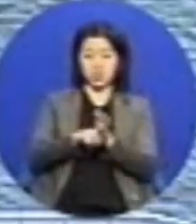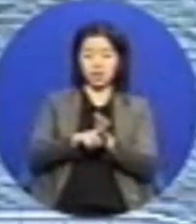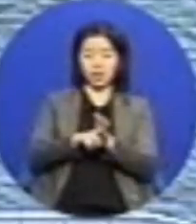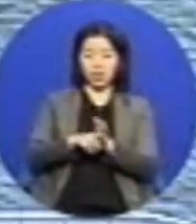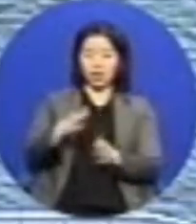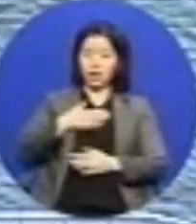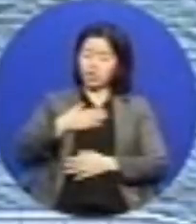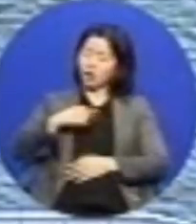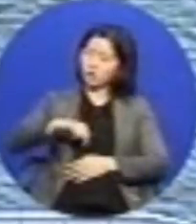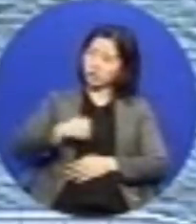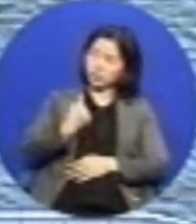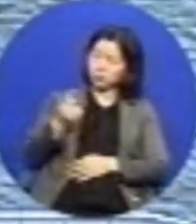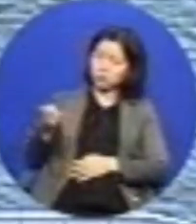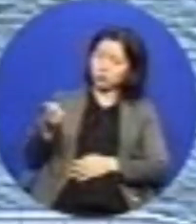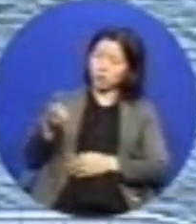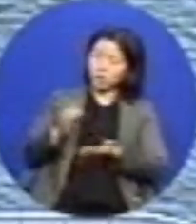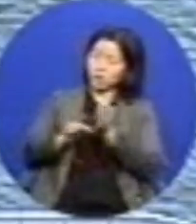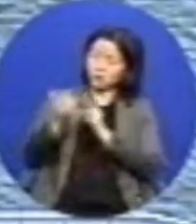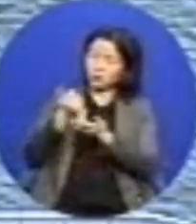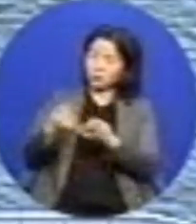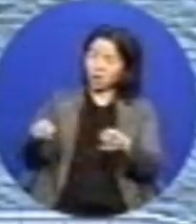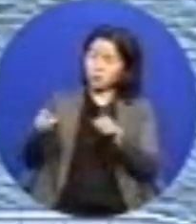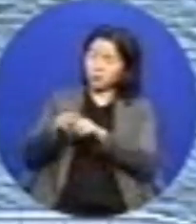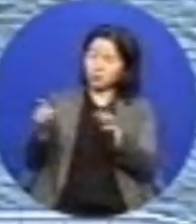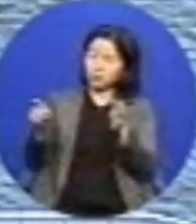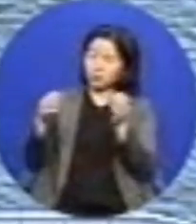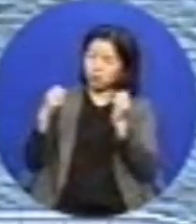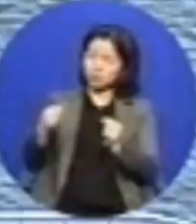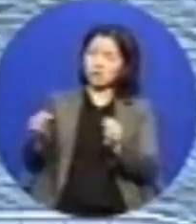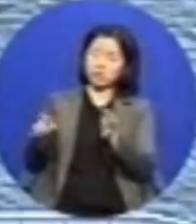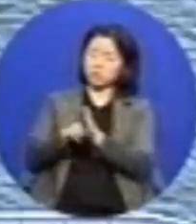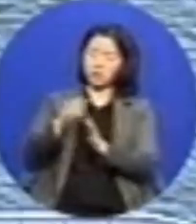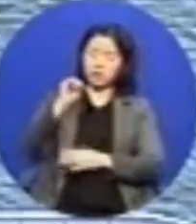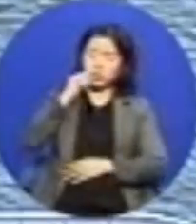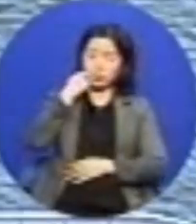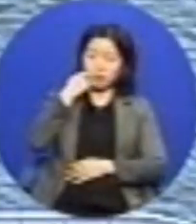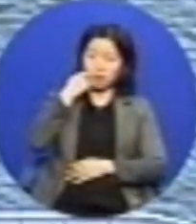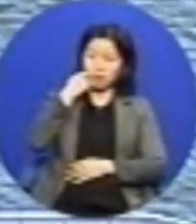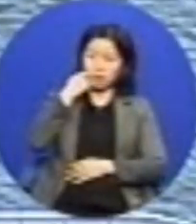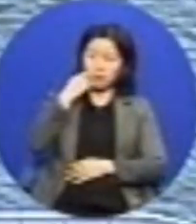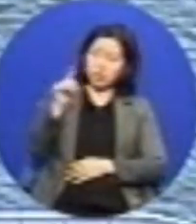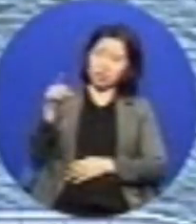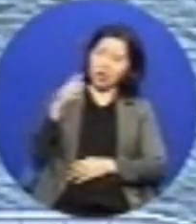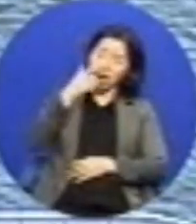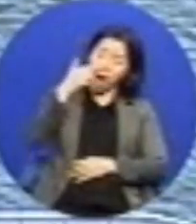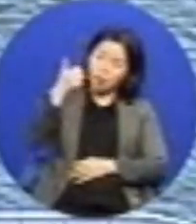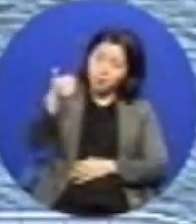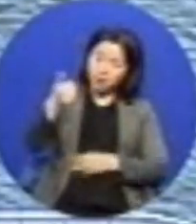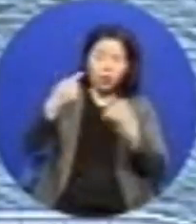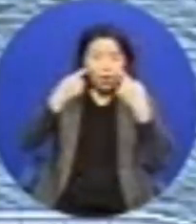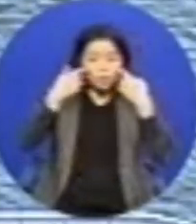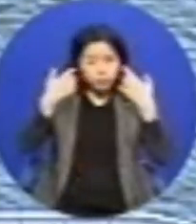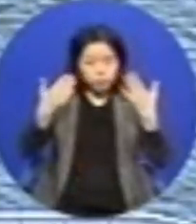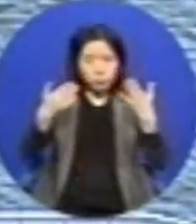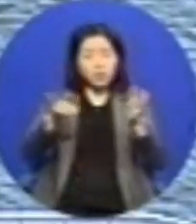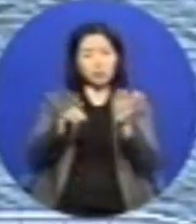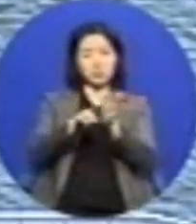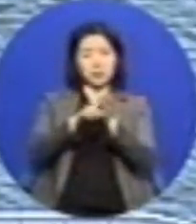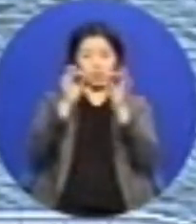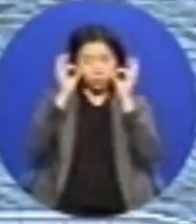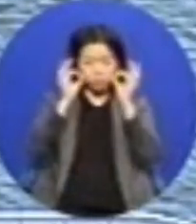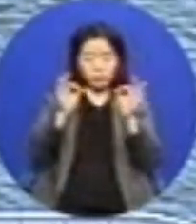않는데 아빠가 믿을만한 분이니까 아빠가 저력이 분명히 믿는 거 보니